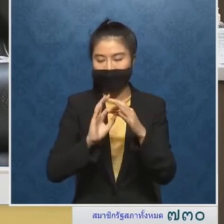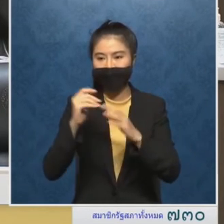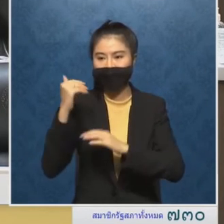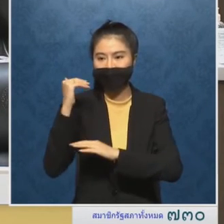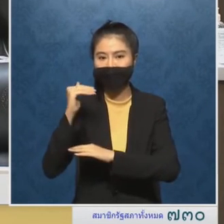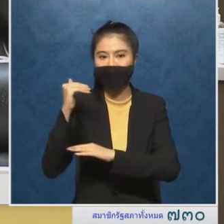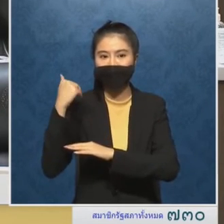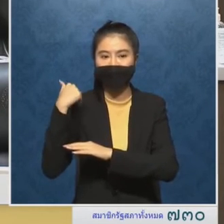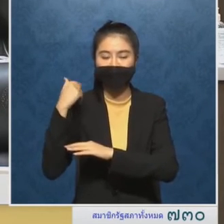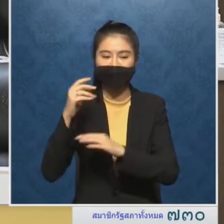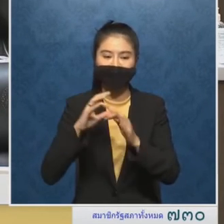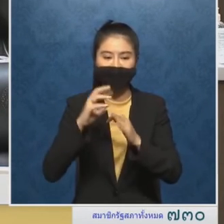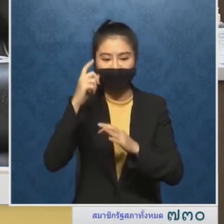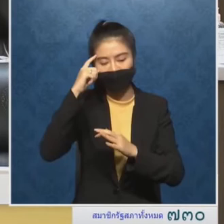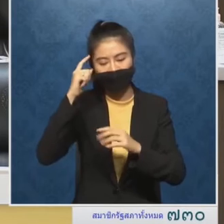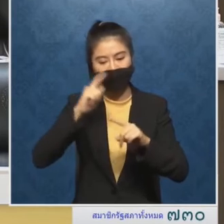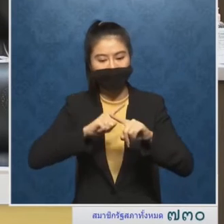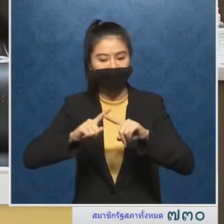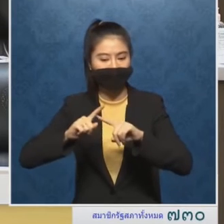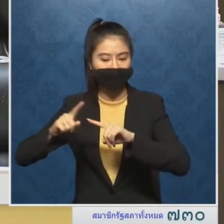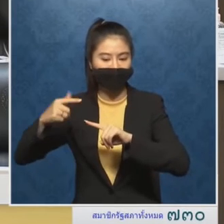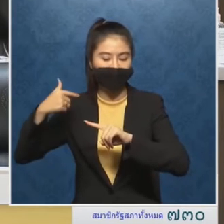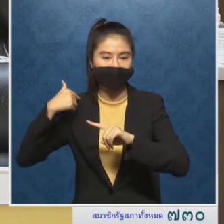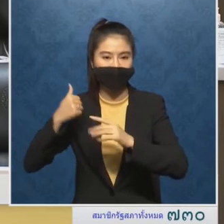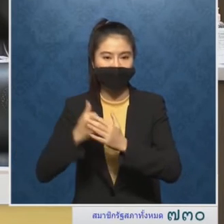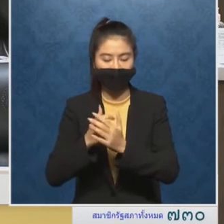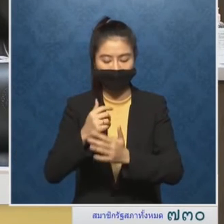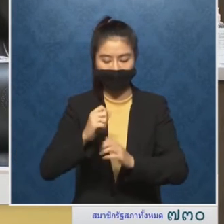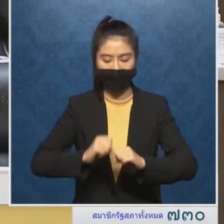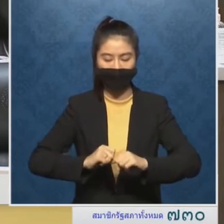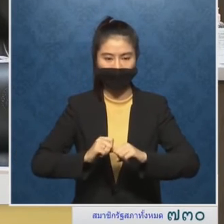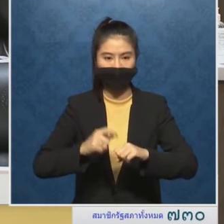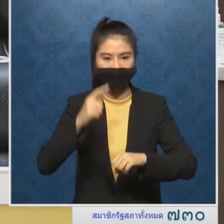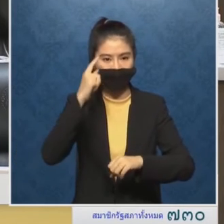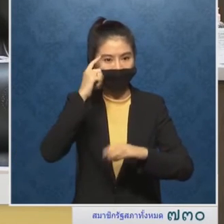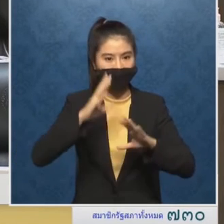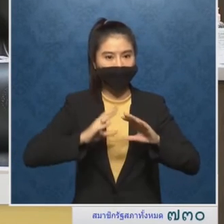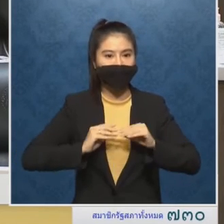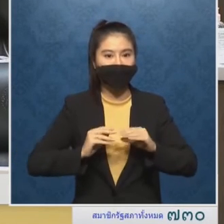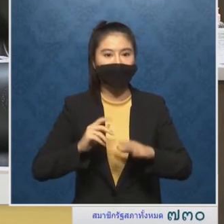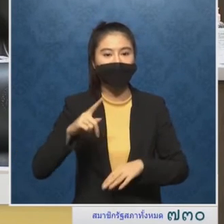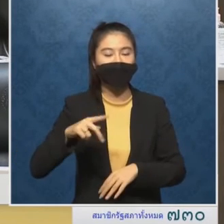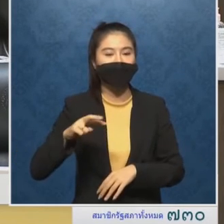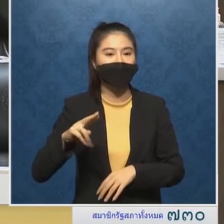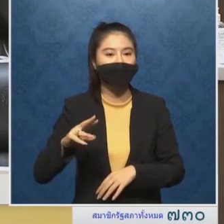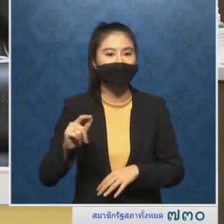ในกรอบความคิดดันั้นจงเหควรใหมีการลลกาในวราณไปก่อน